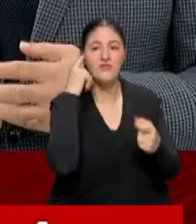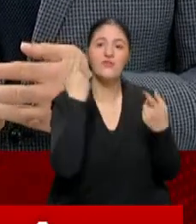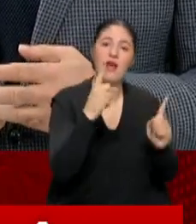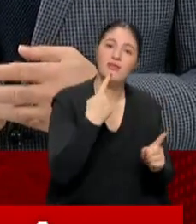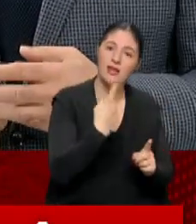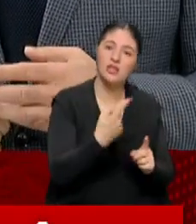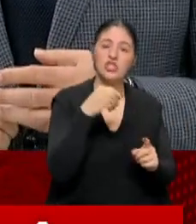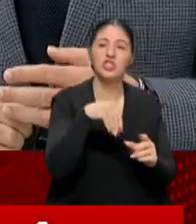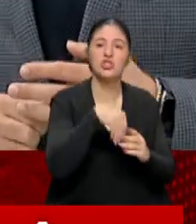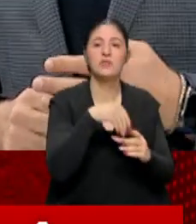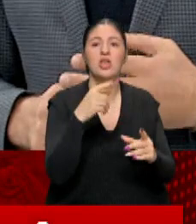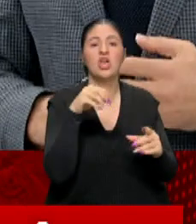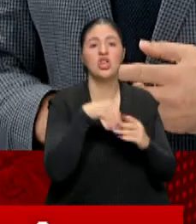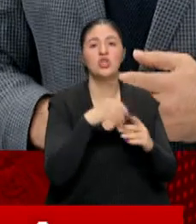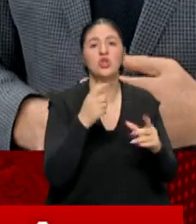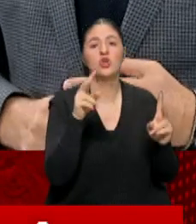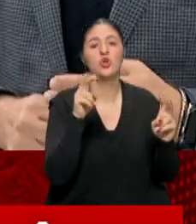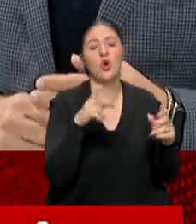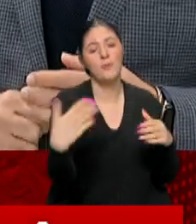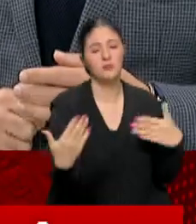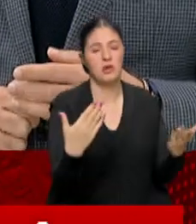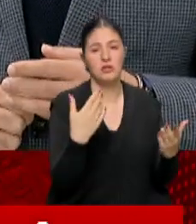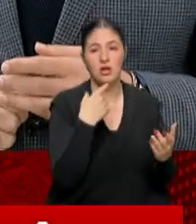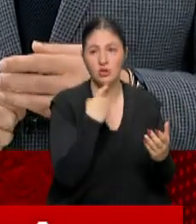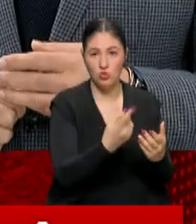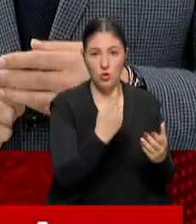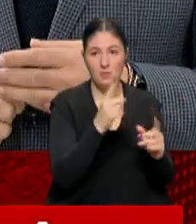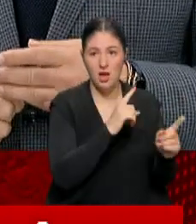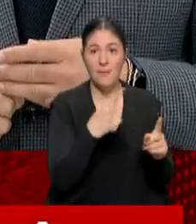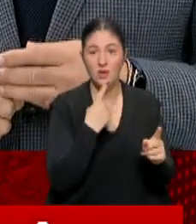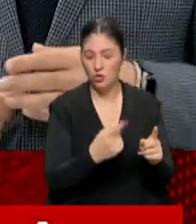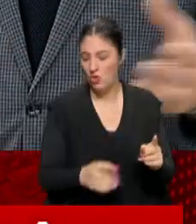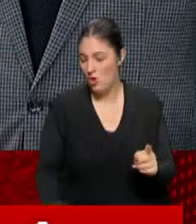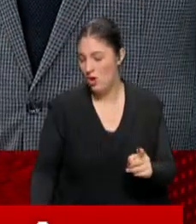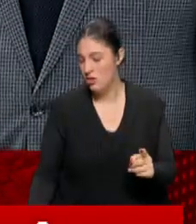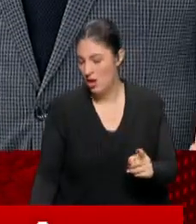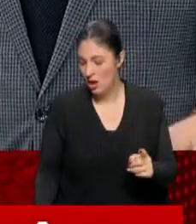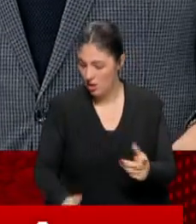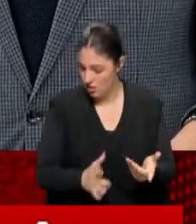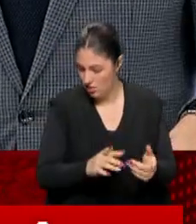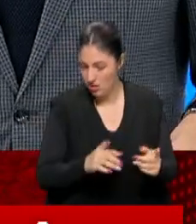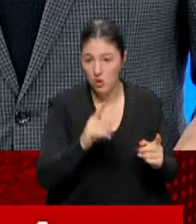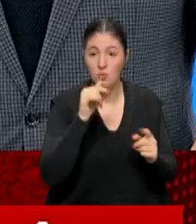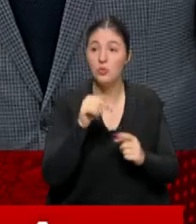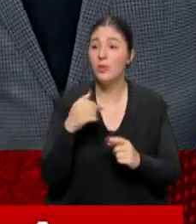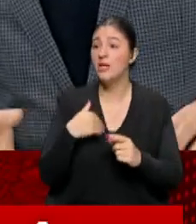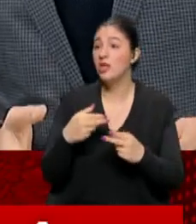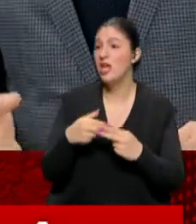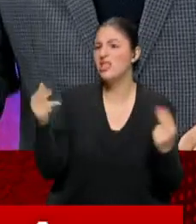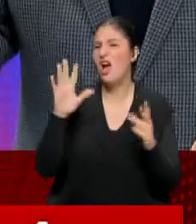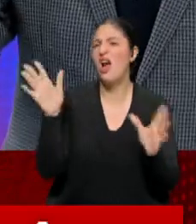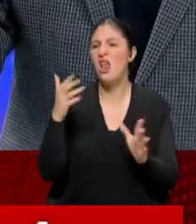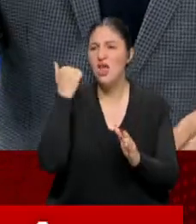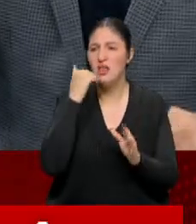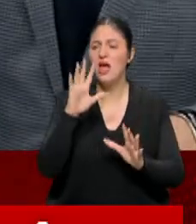farklı denildi Şimdi içtihatı farklı yorumluyor mahkemeler diyor Burada bence Hi hepsi hikaye